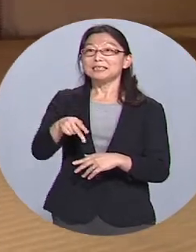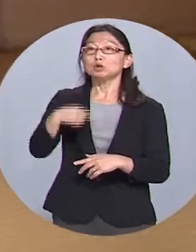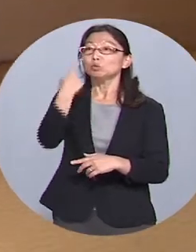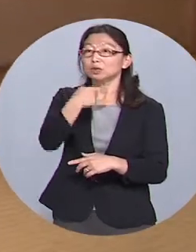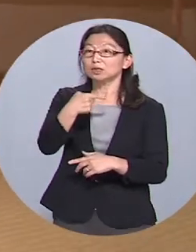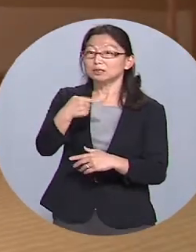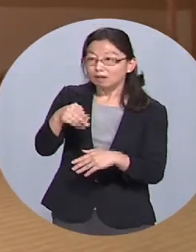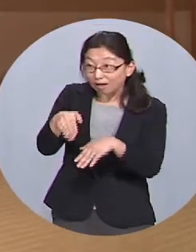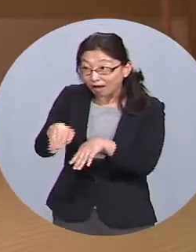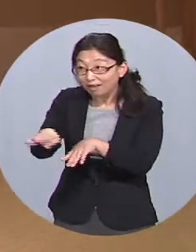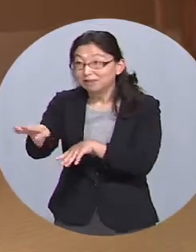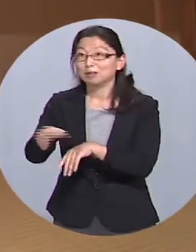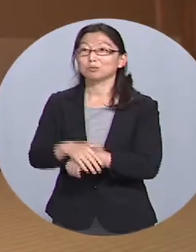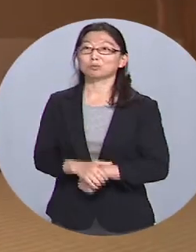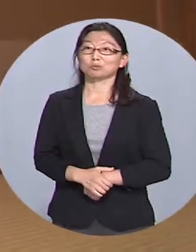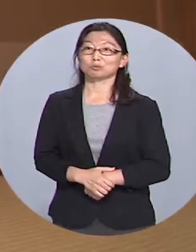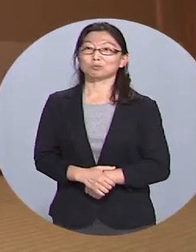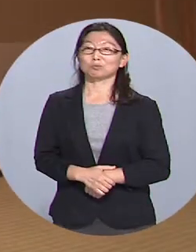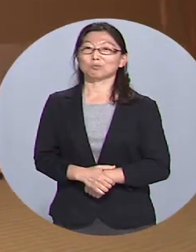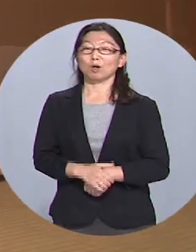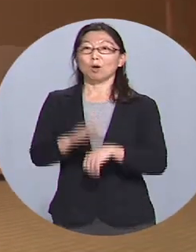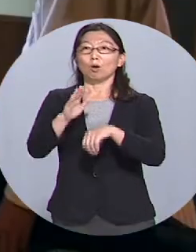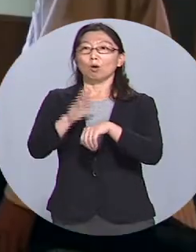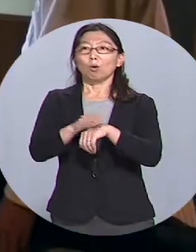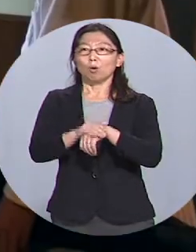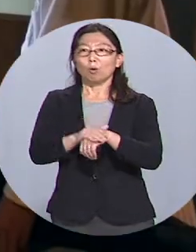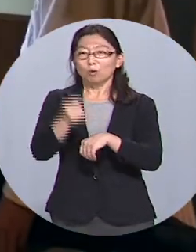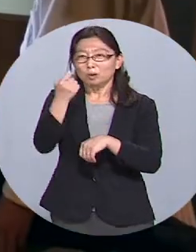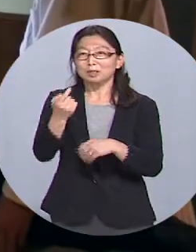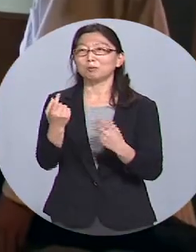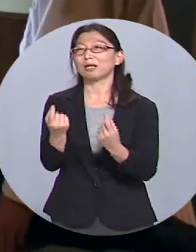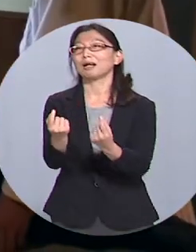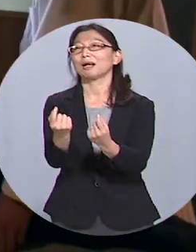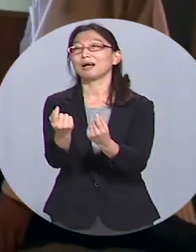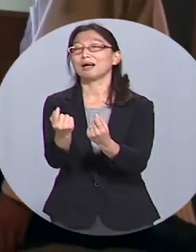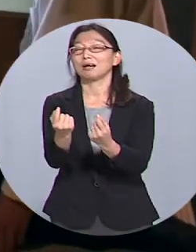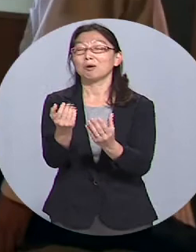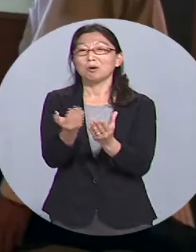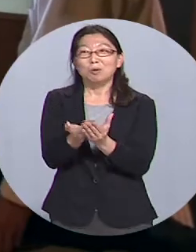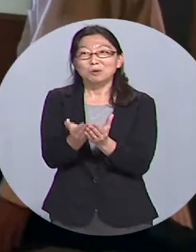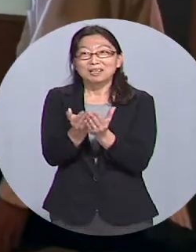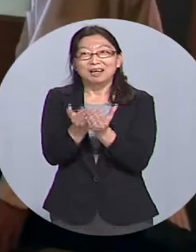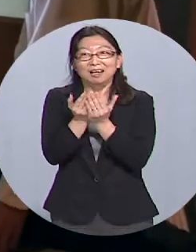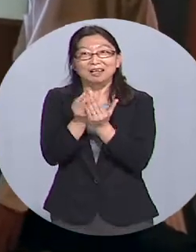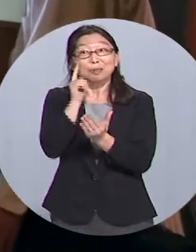てです。作法について教えてもらいながらお茶をいただきます。